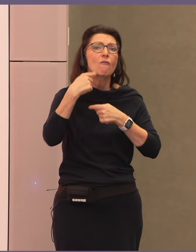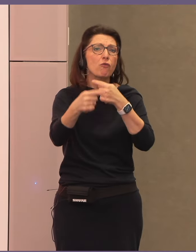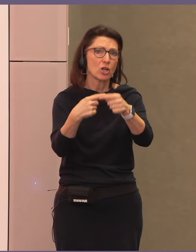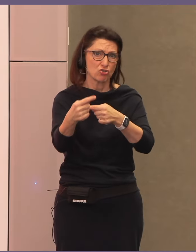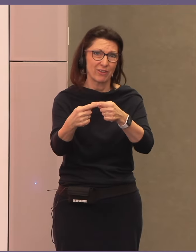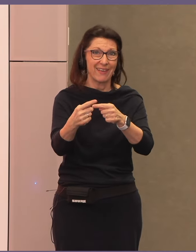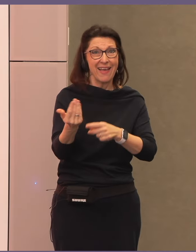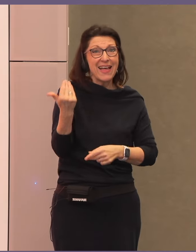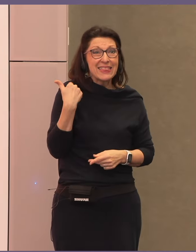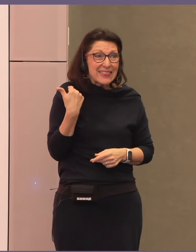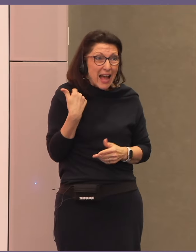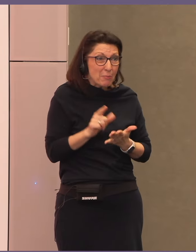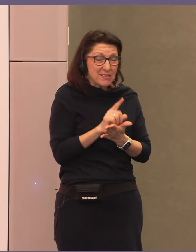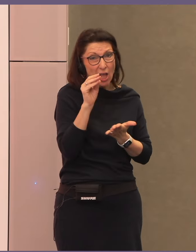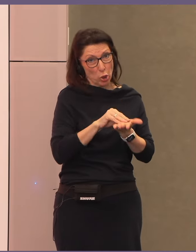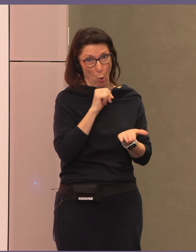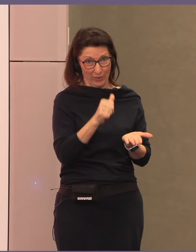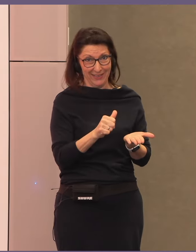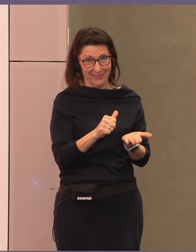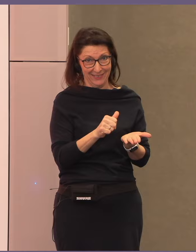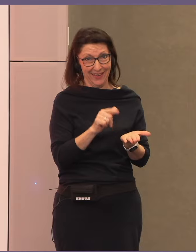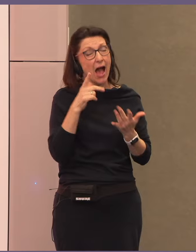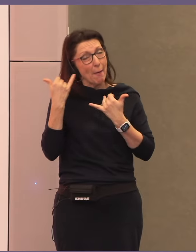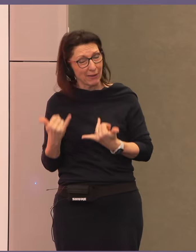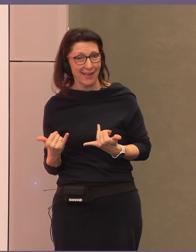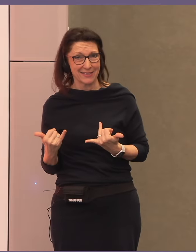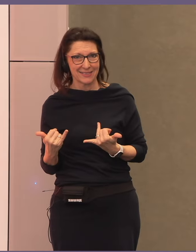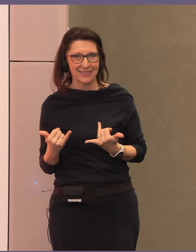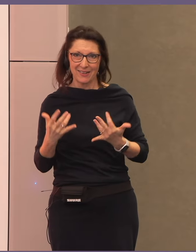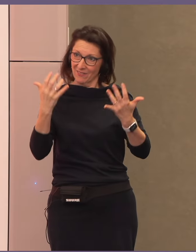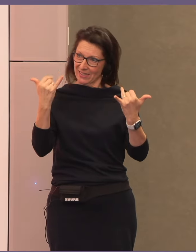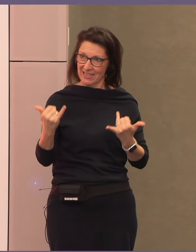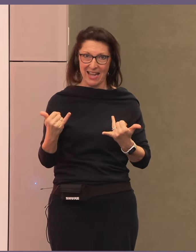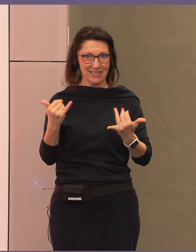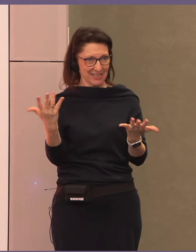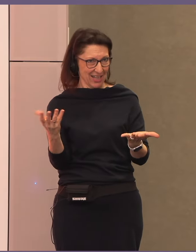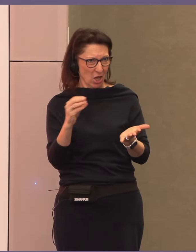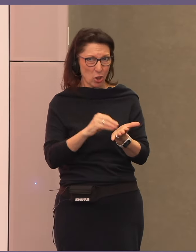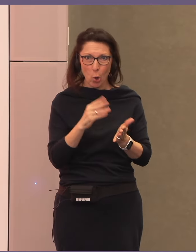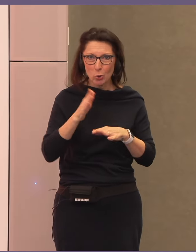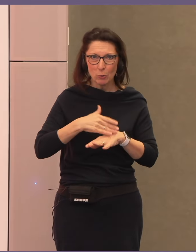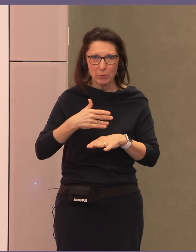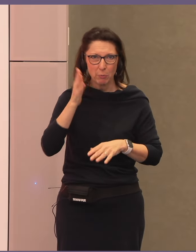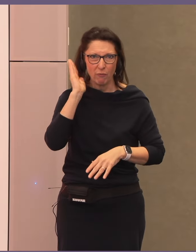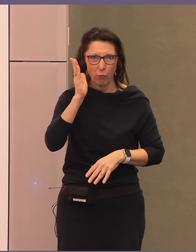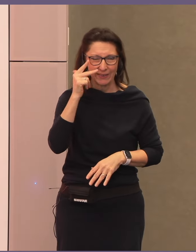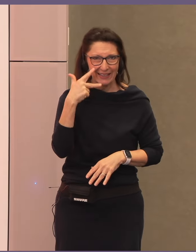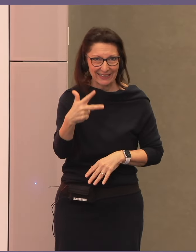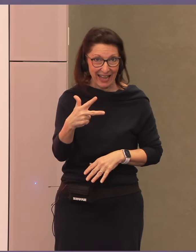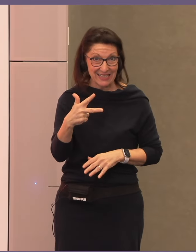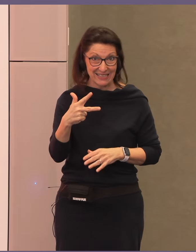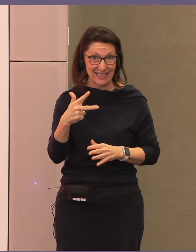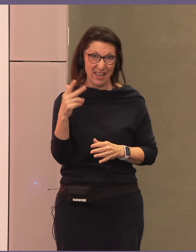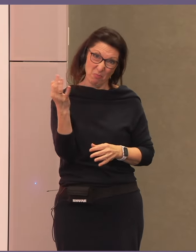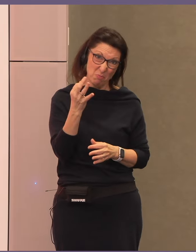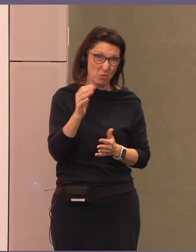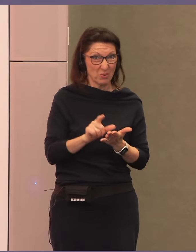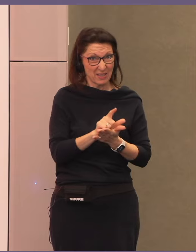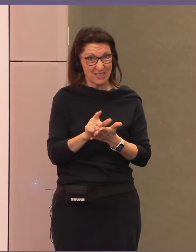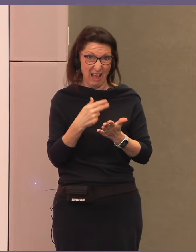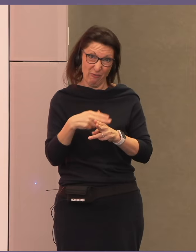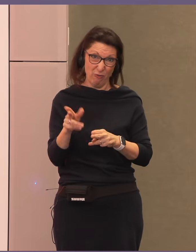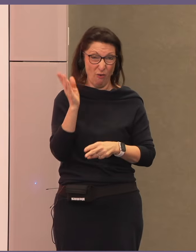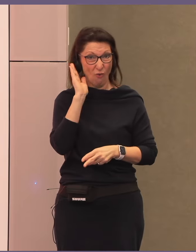nicht so anfühlte. Hätte ich heute noch einmal 30 Minuten, dann würde ich nun die Geschichte nach 1945 in den Blick nehmen, Ihnen von